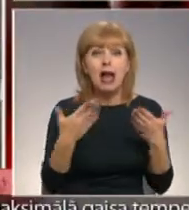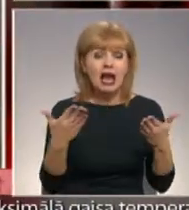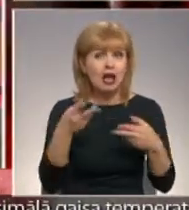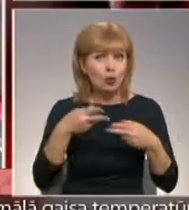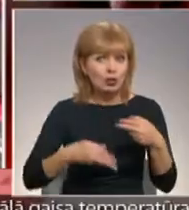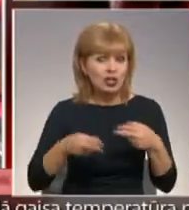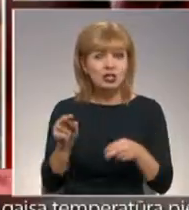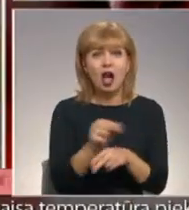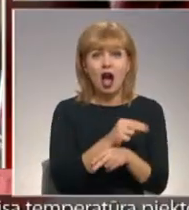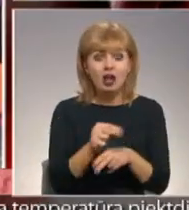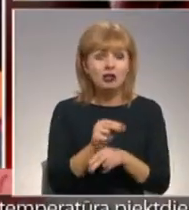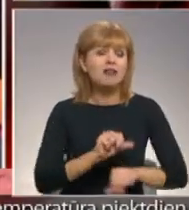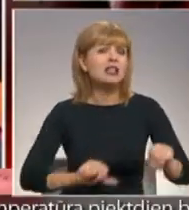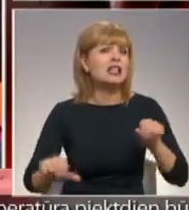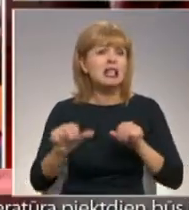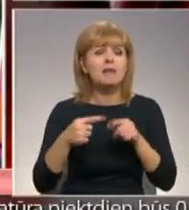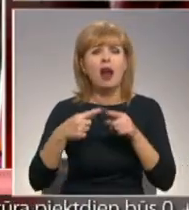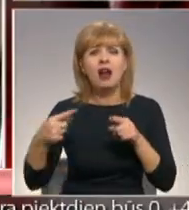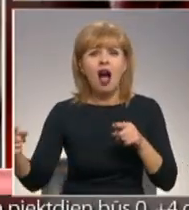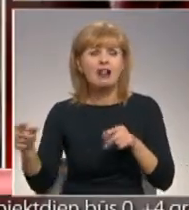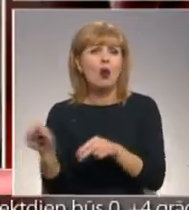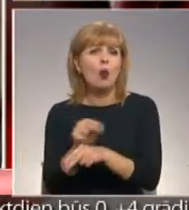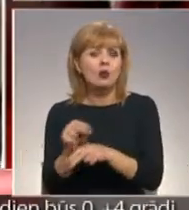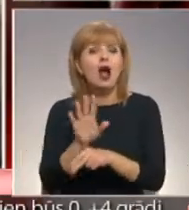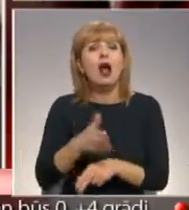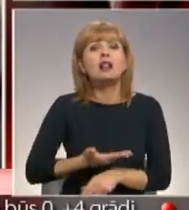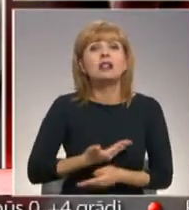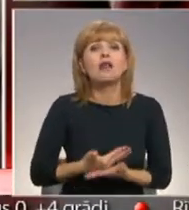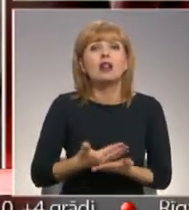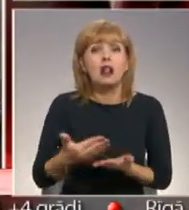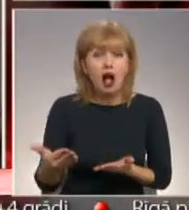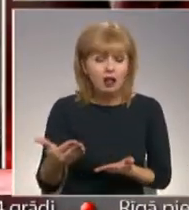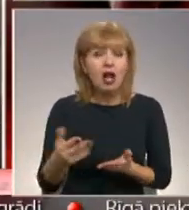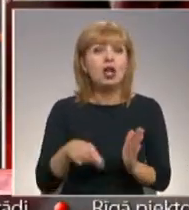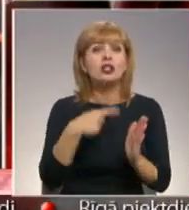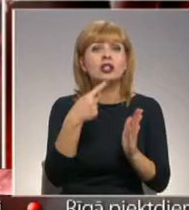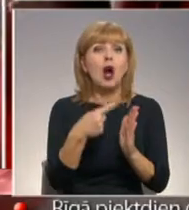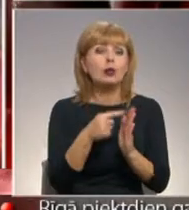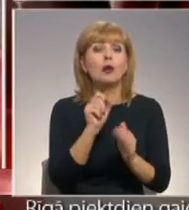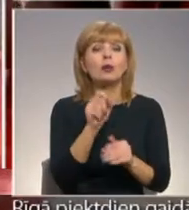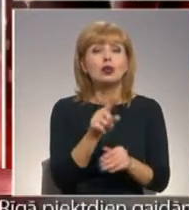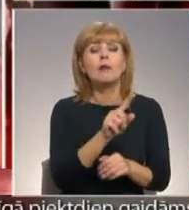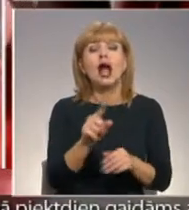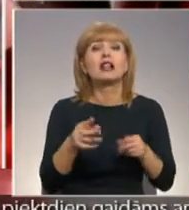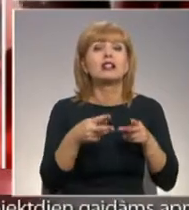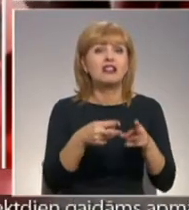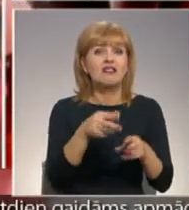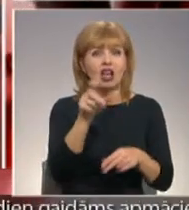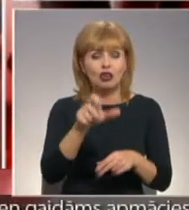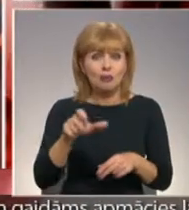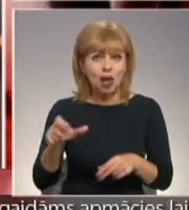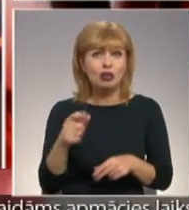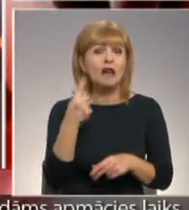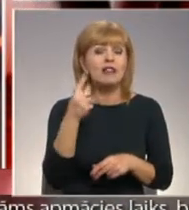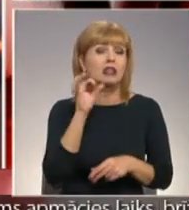ārstēšana, ir garām ķīmijterapijas kursi, kā dzīvot tālāk. Jautājums, ko sev uzdod gandrīz katrs vēža pacients, un viena